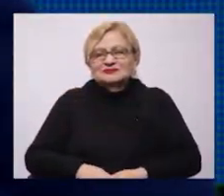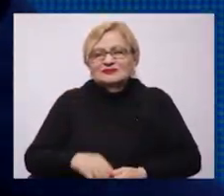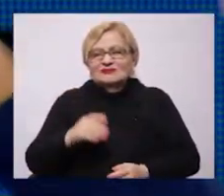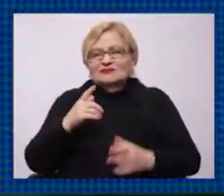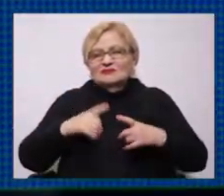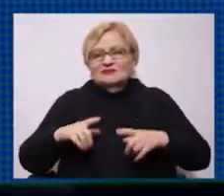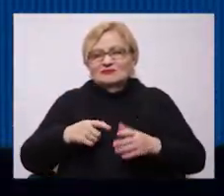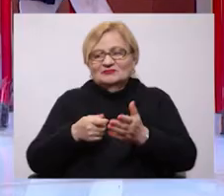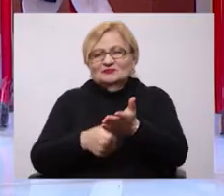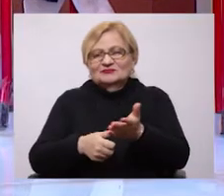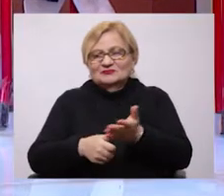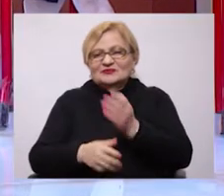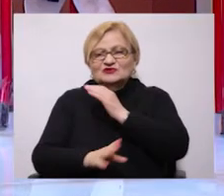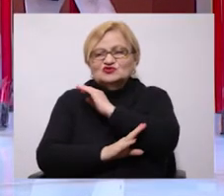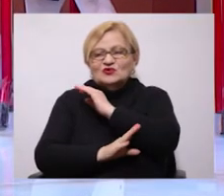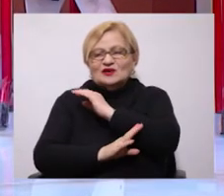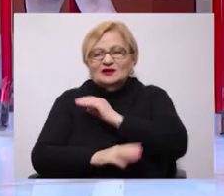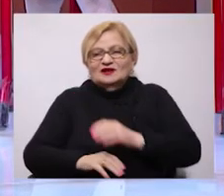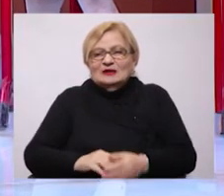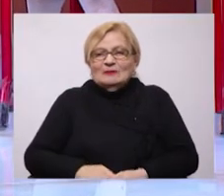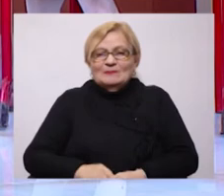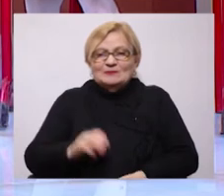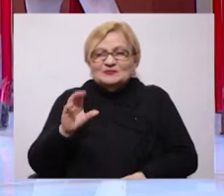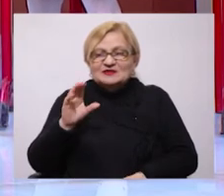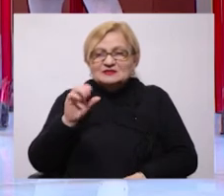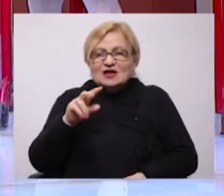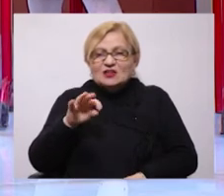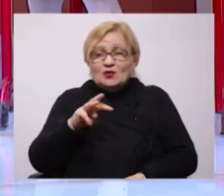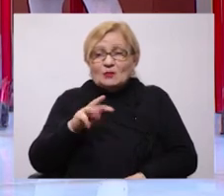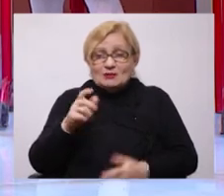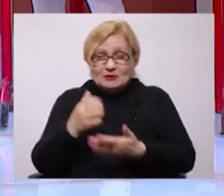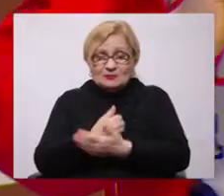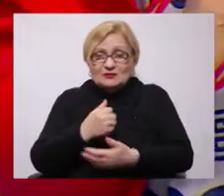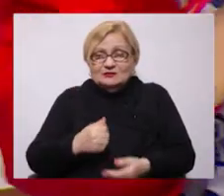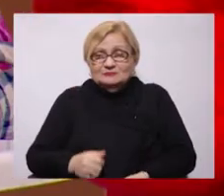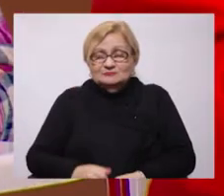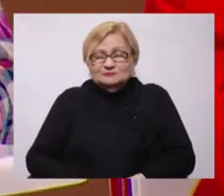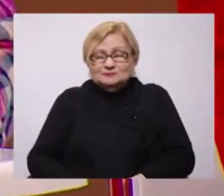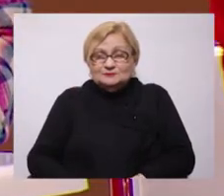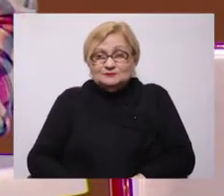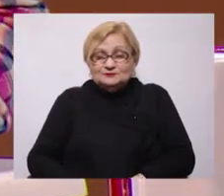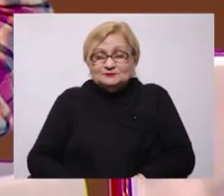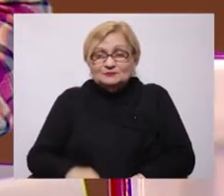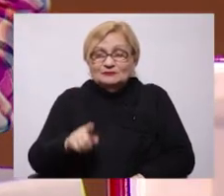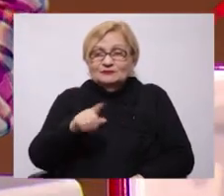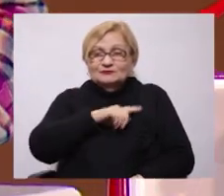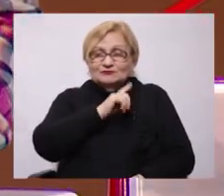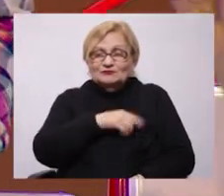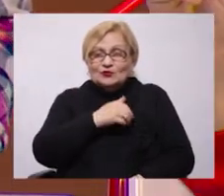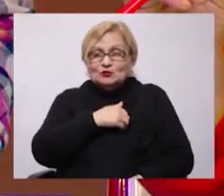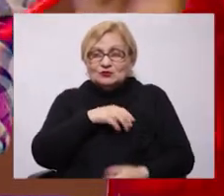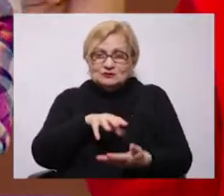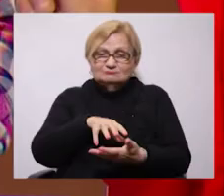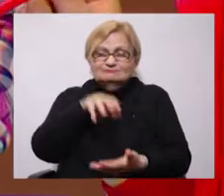ჯოხი, ანასტასიამ აღმოაჩინა. სალომემაც აღმოაჩინა უბრალოდ ელოდება რომ შეძლოს მიწებება